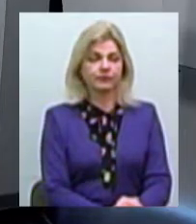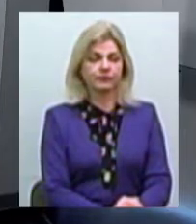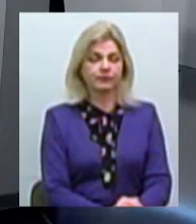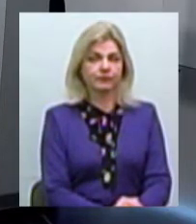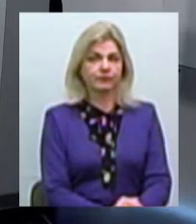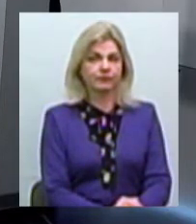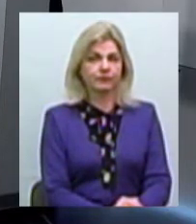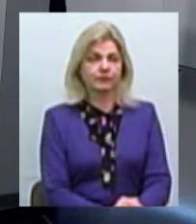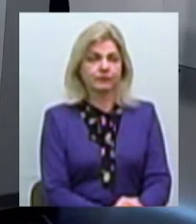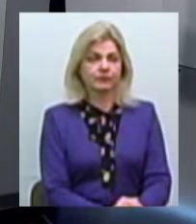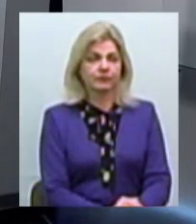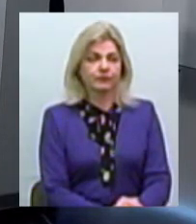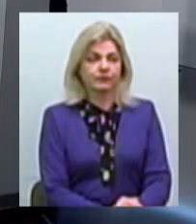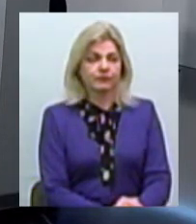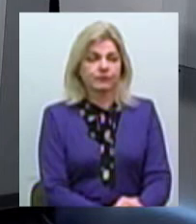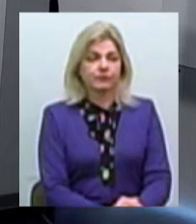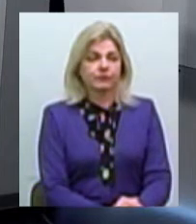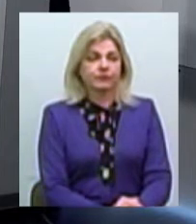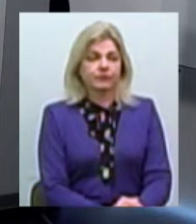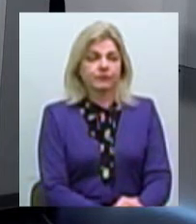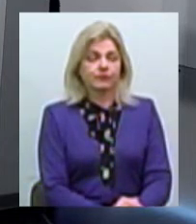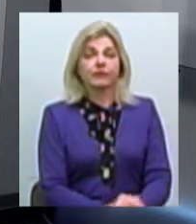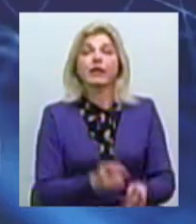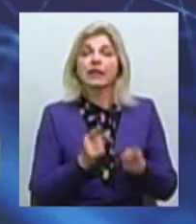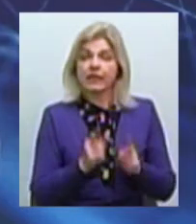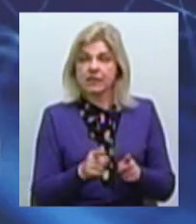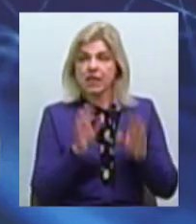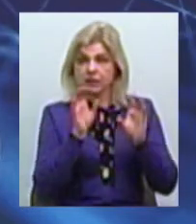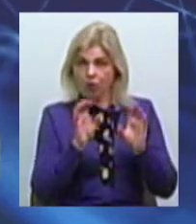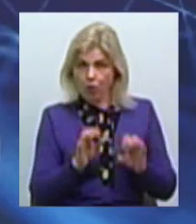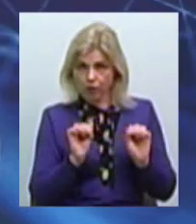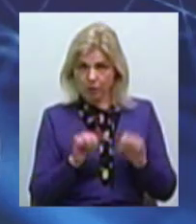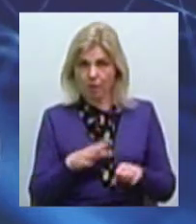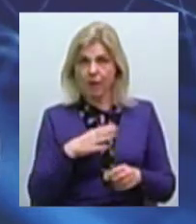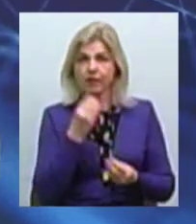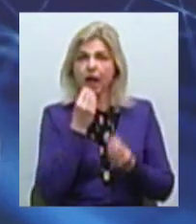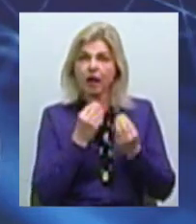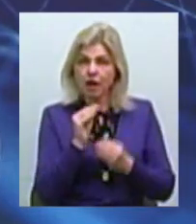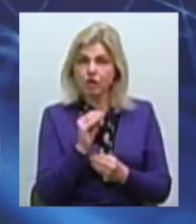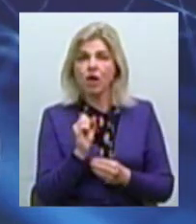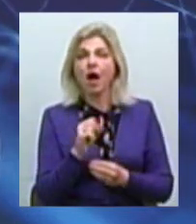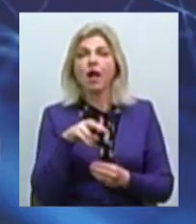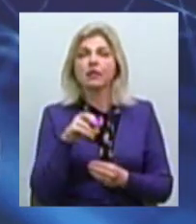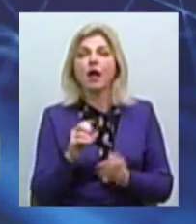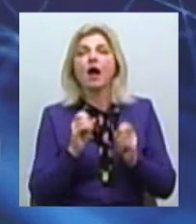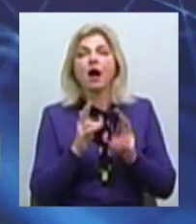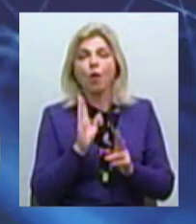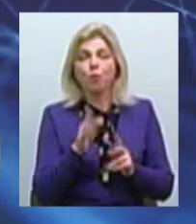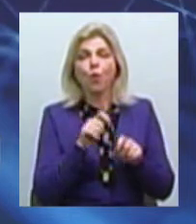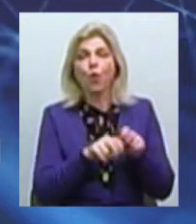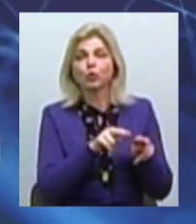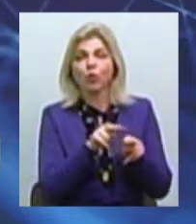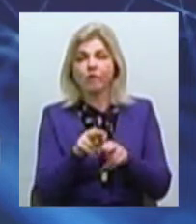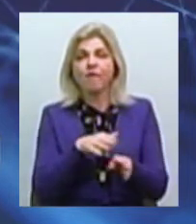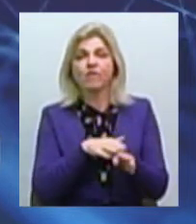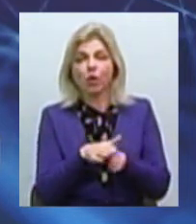с этого дня мы противо в прямом эфире крыла действие законы может but in a и красим и а я буду контролю во то есть в